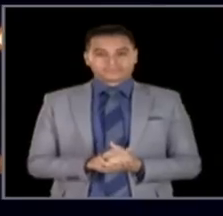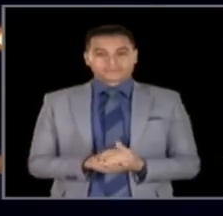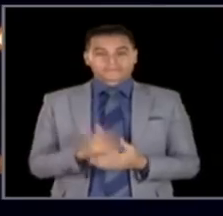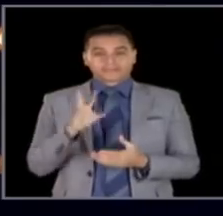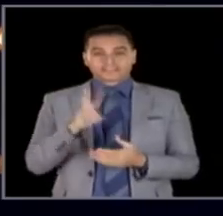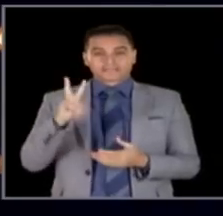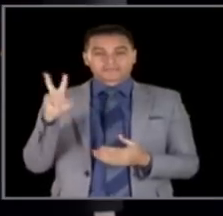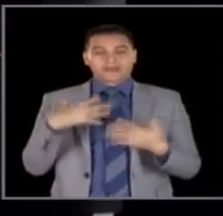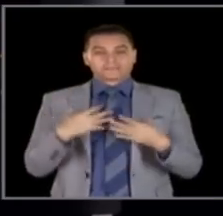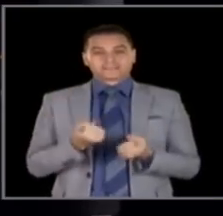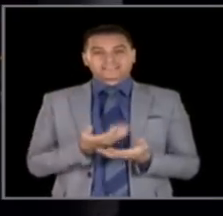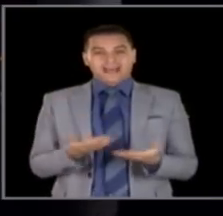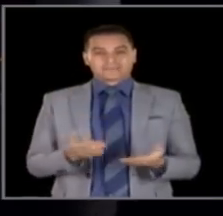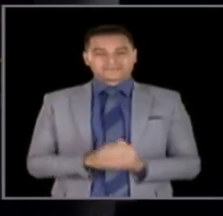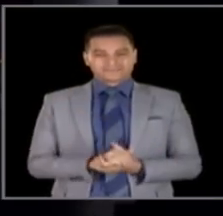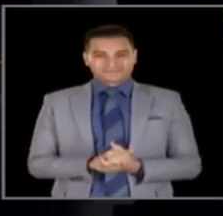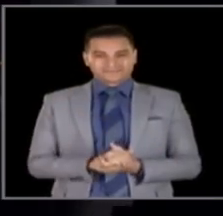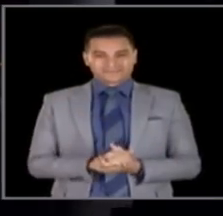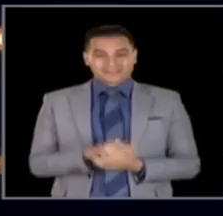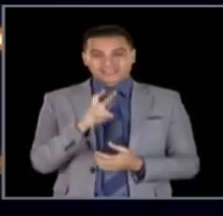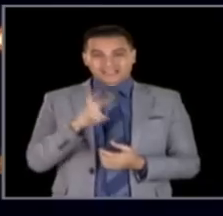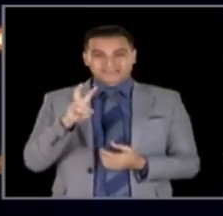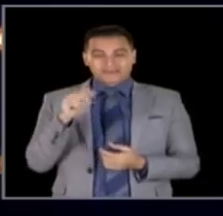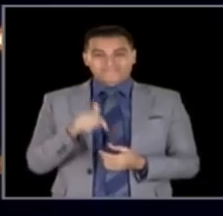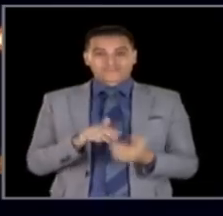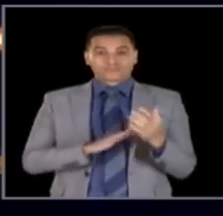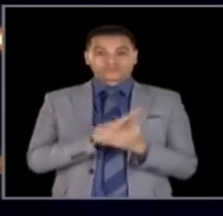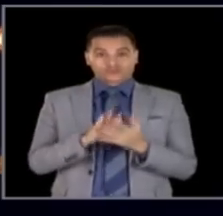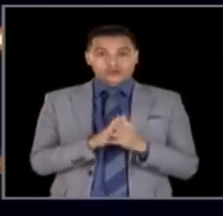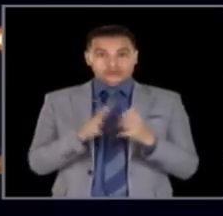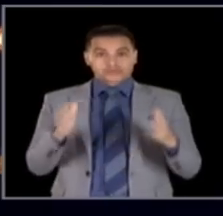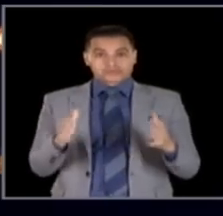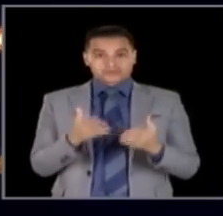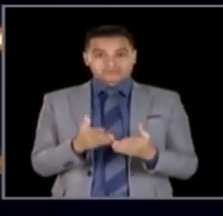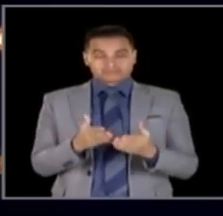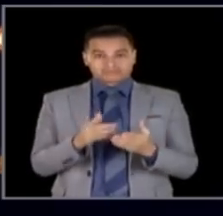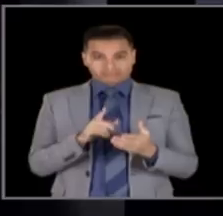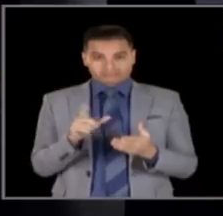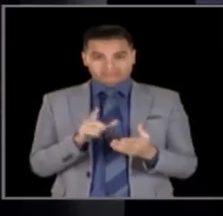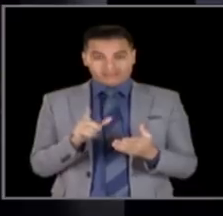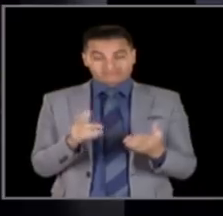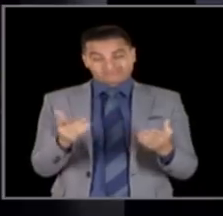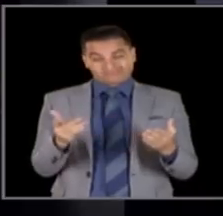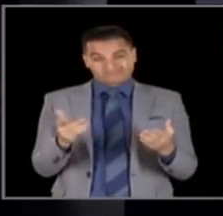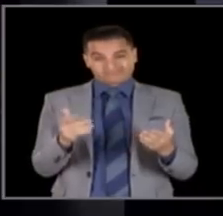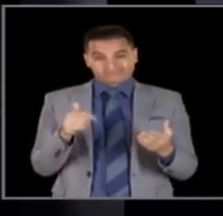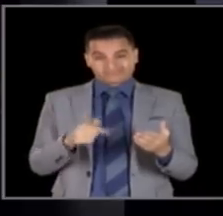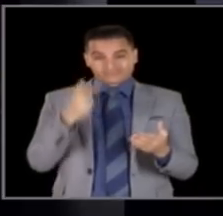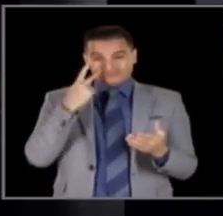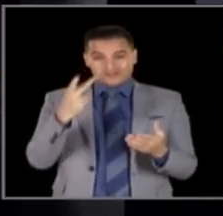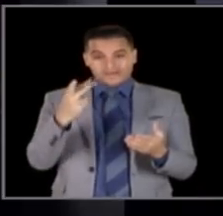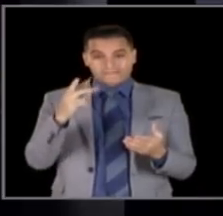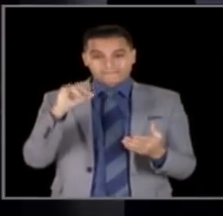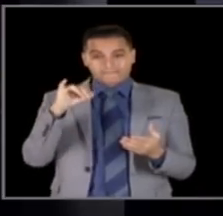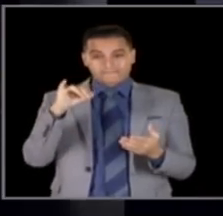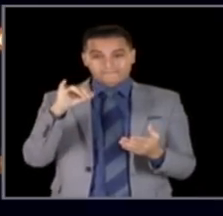ثلاث سبعات الحمد لله على السلامة. ثلاث سبعات في مشكلة كبيرة. صح؟ صح. ميرونا، إزيك يا